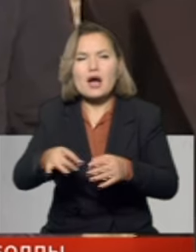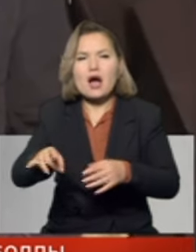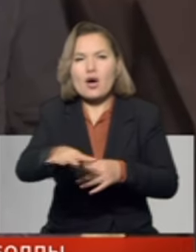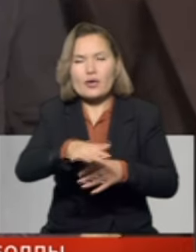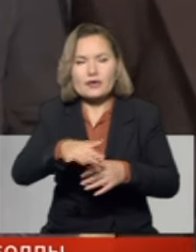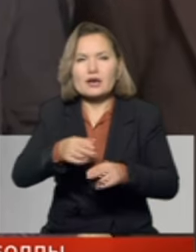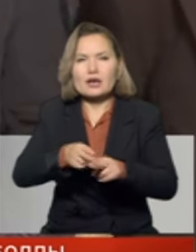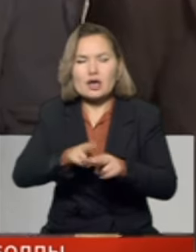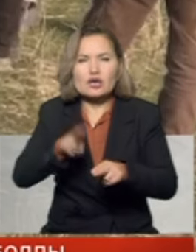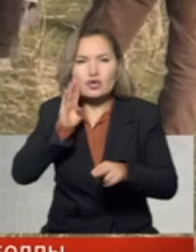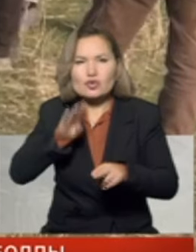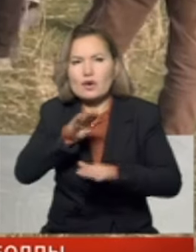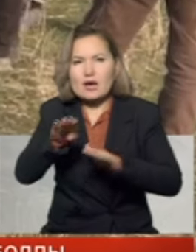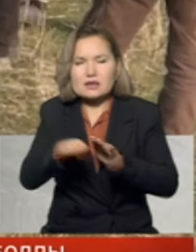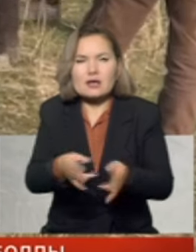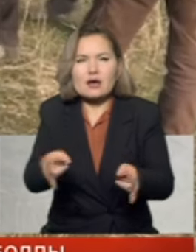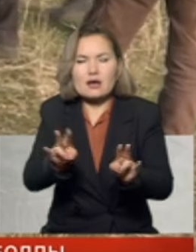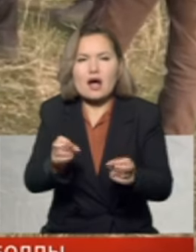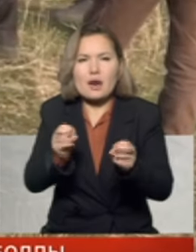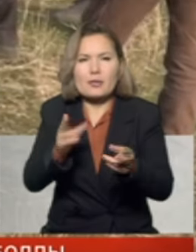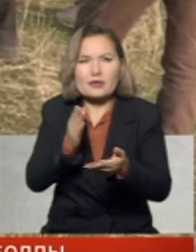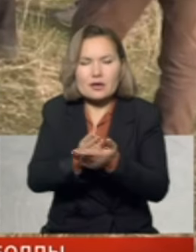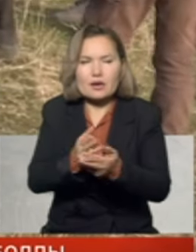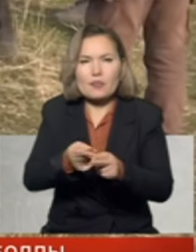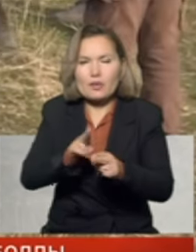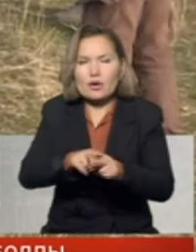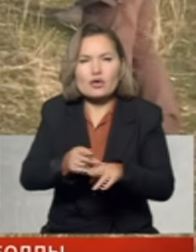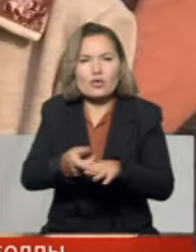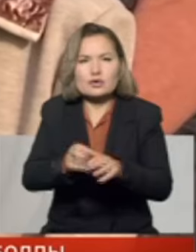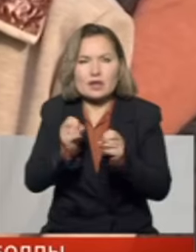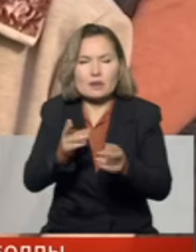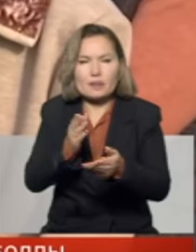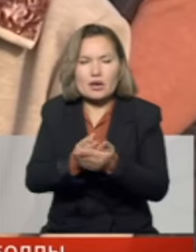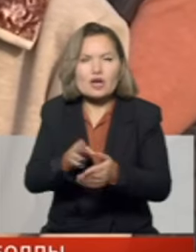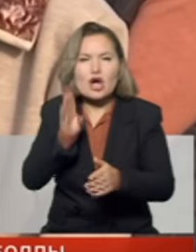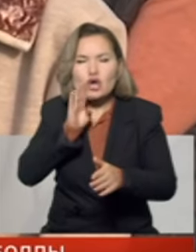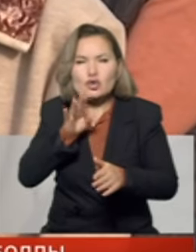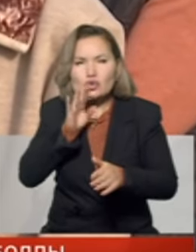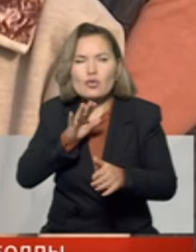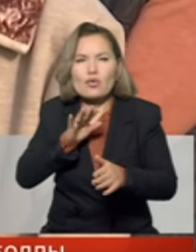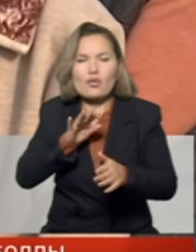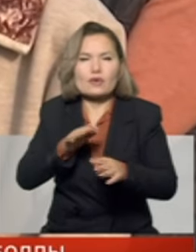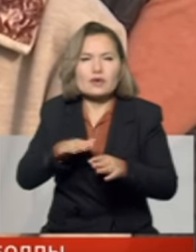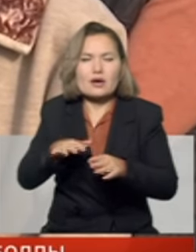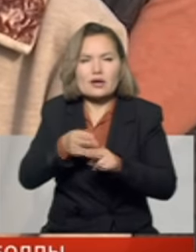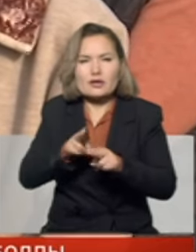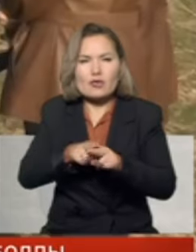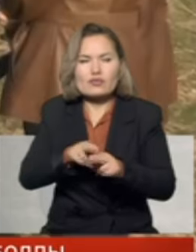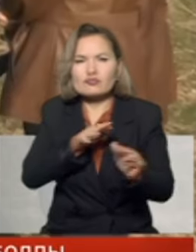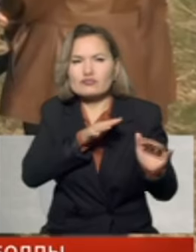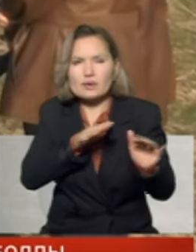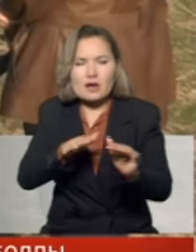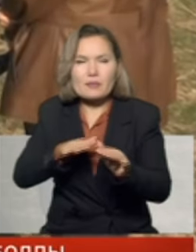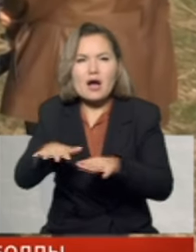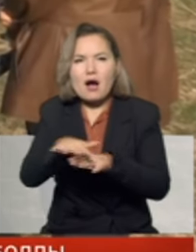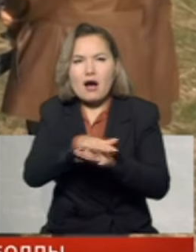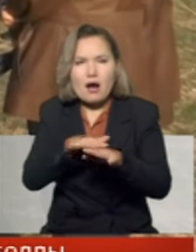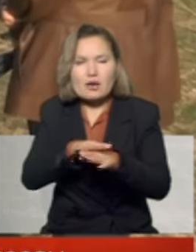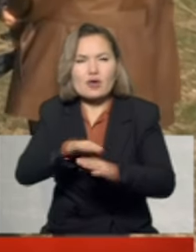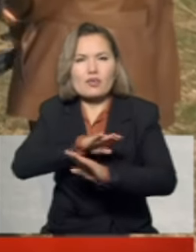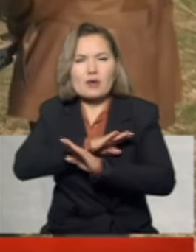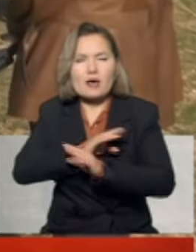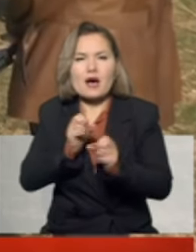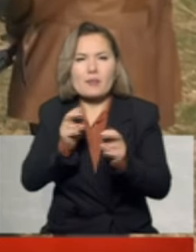орталық темірланда судың астында қалады. Қызылағаш оқиғасы берді іштен кемес, одан да көп халық қырылып кету қауіп төніп тұр. Халық